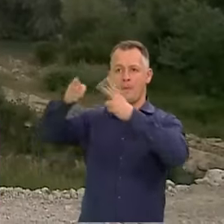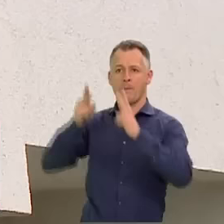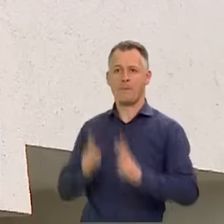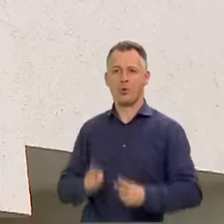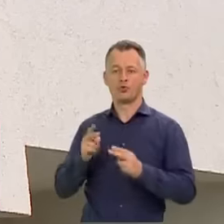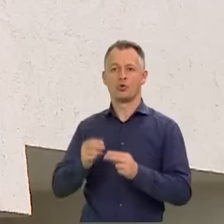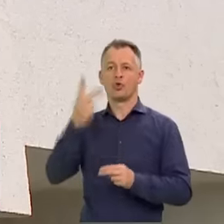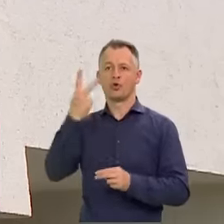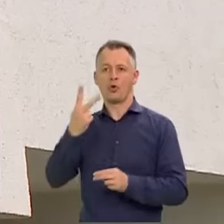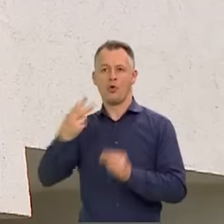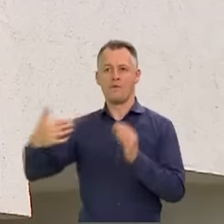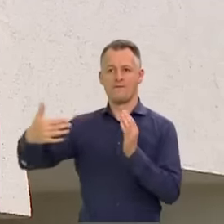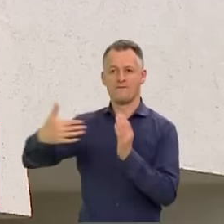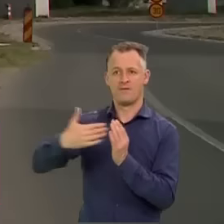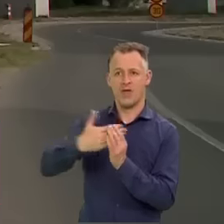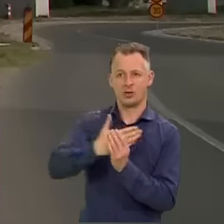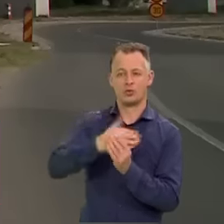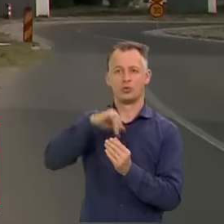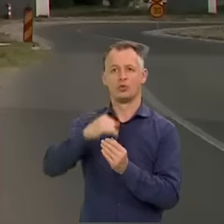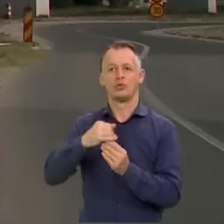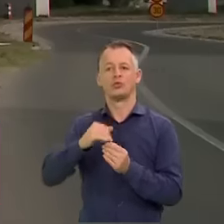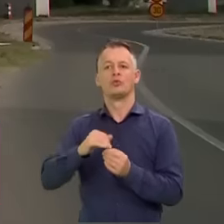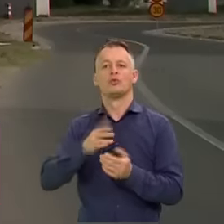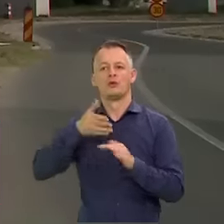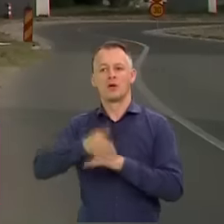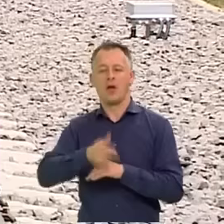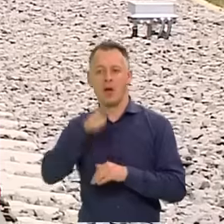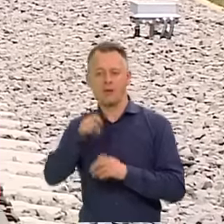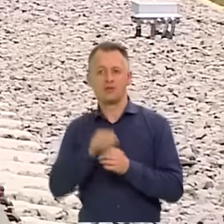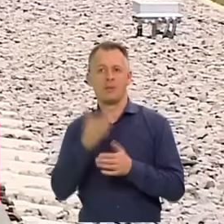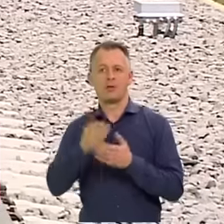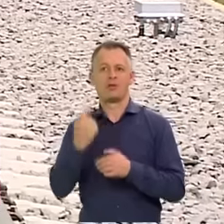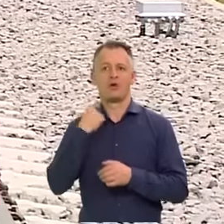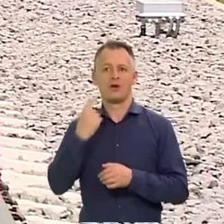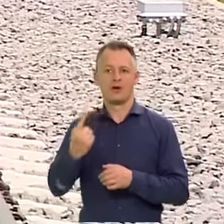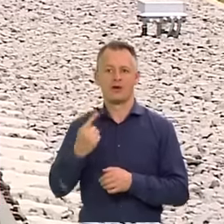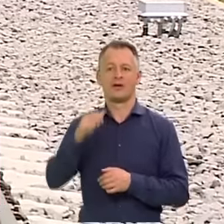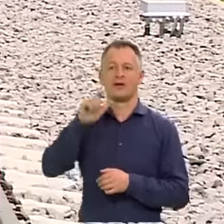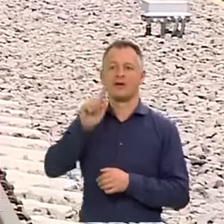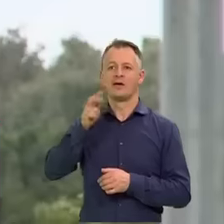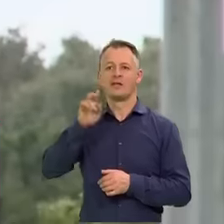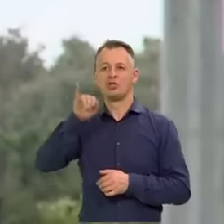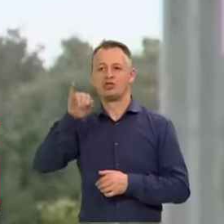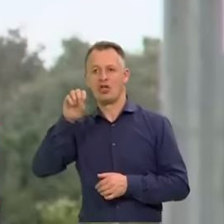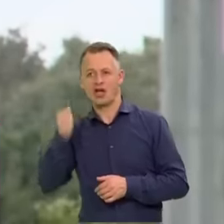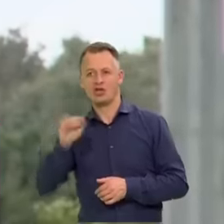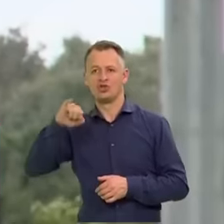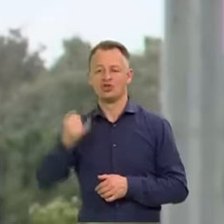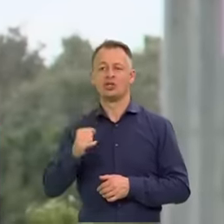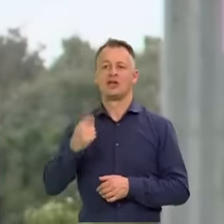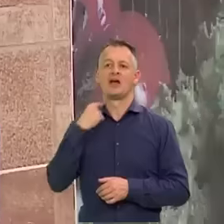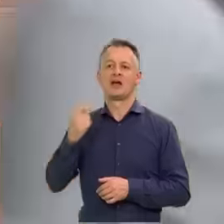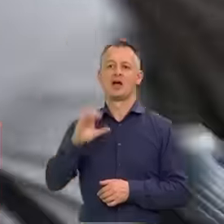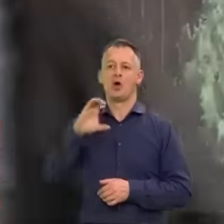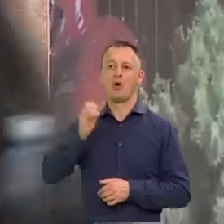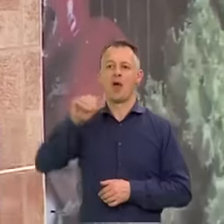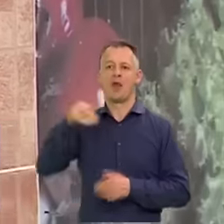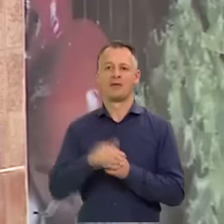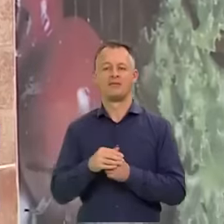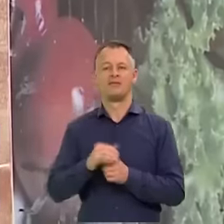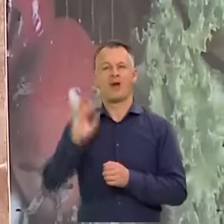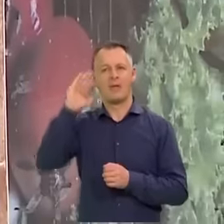viaducte, dar și 2 clădiri noi, pentru gările de la Grădiștea și Comana. Vă aduceți aminte de când a mai circulat trenul pe aici? Păi, o